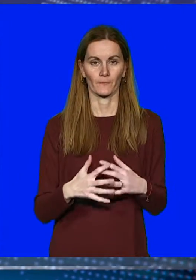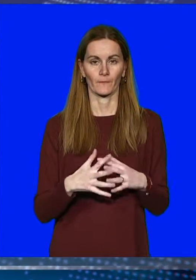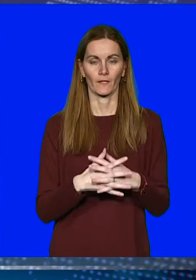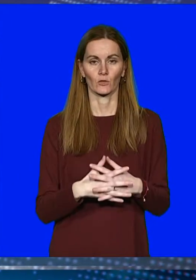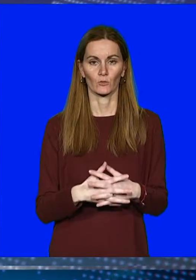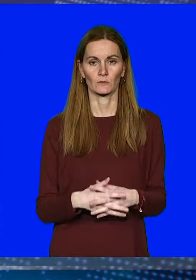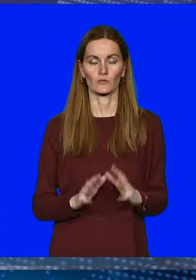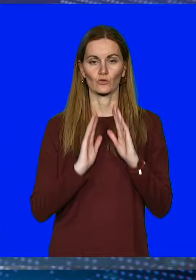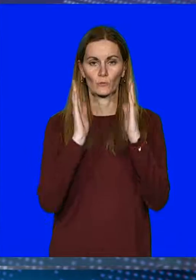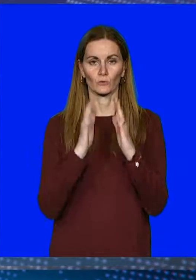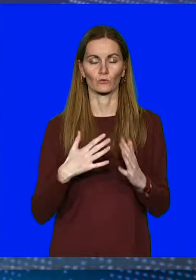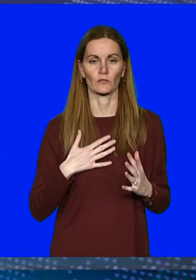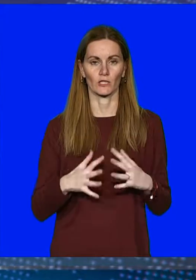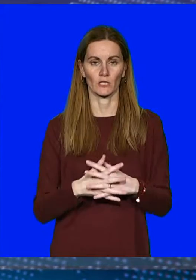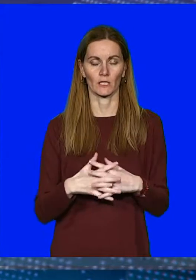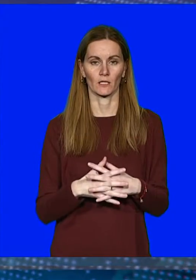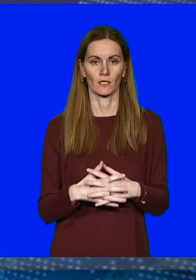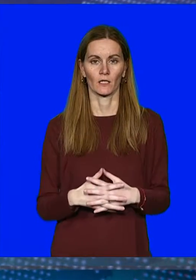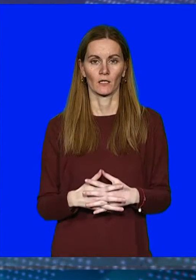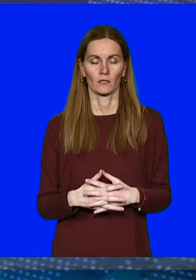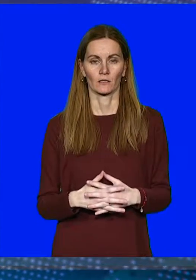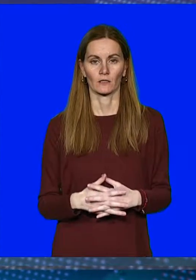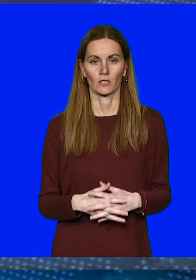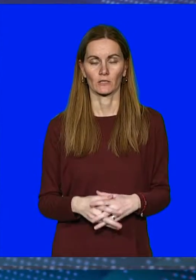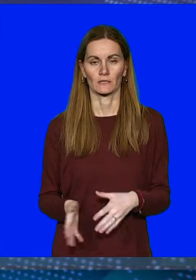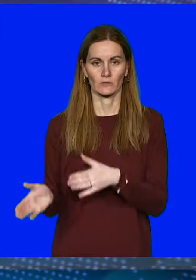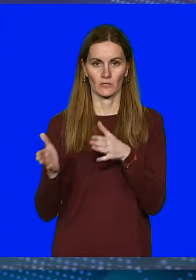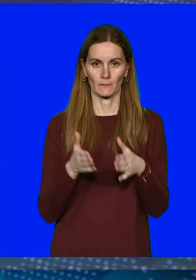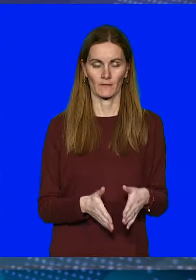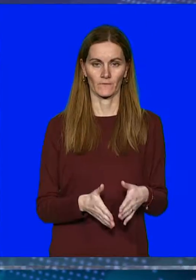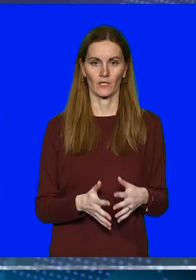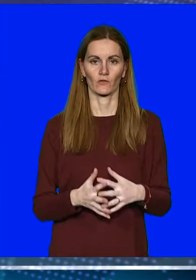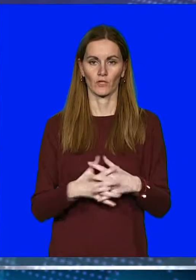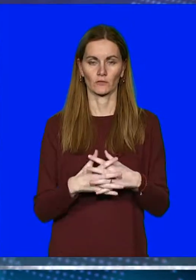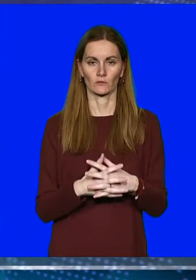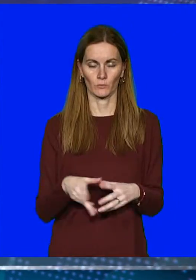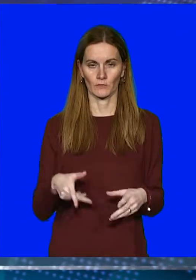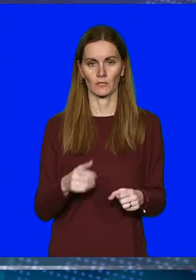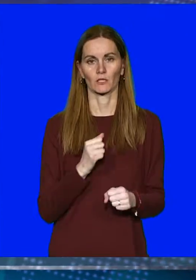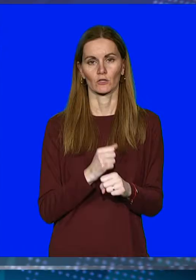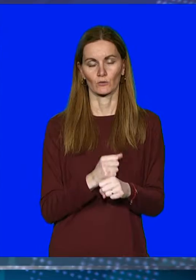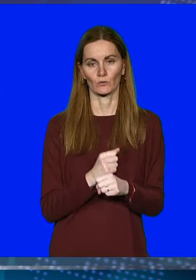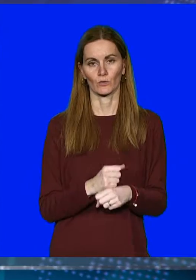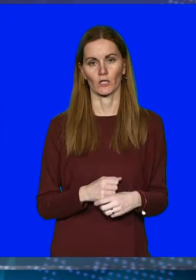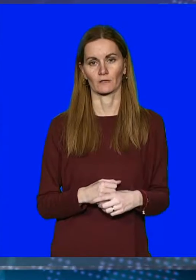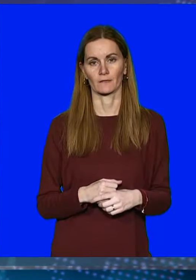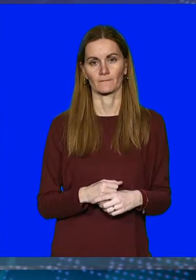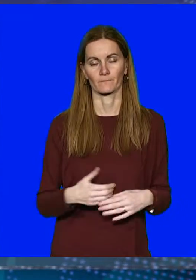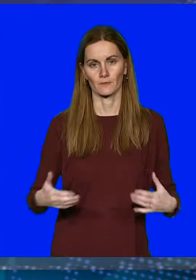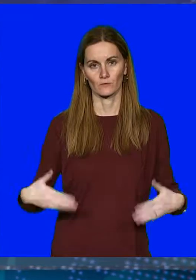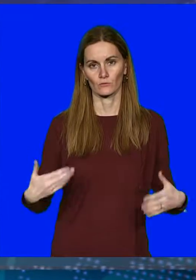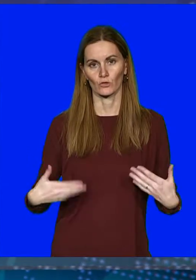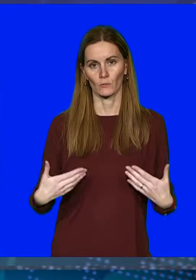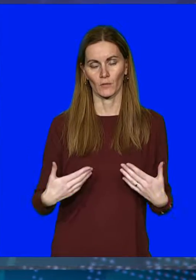su budućnost i našeg grada, na njima će ležati dubrovačko gospodarstvo i upravo zato želimo maksimalno posvetiti